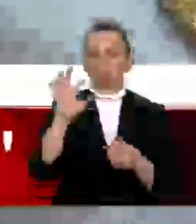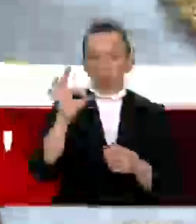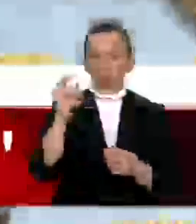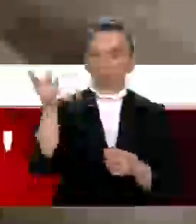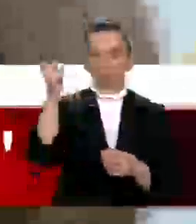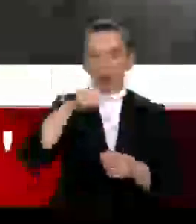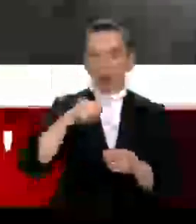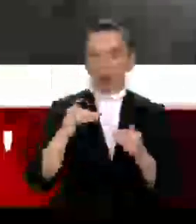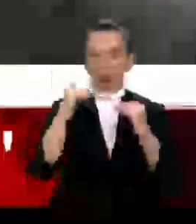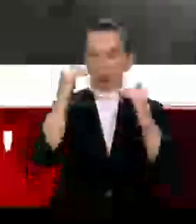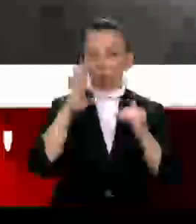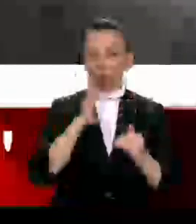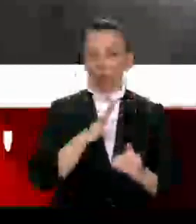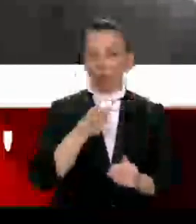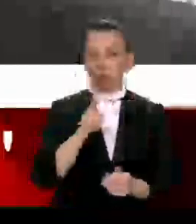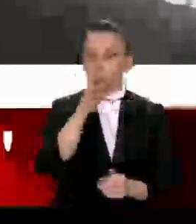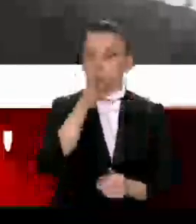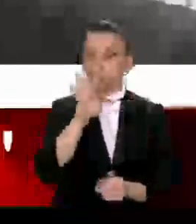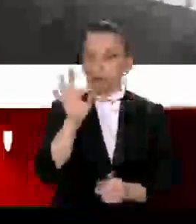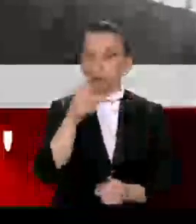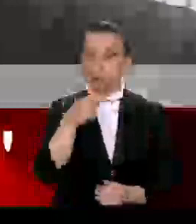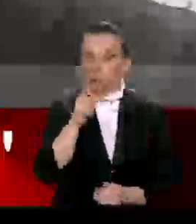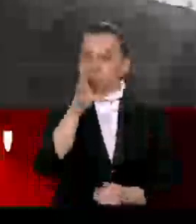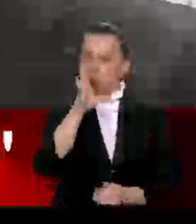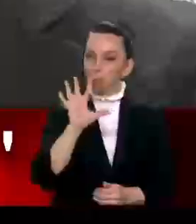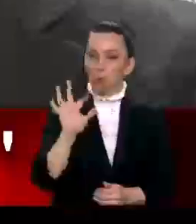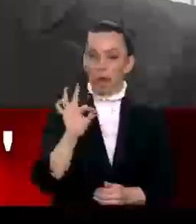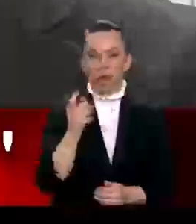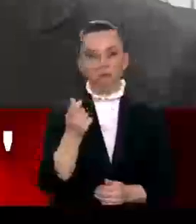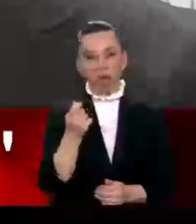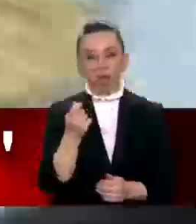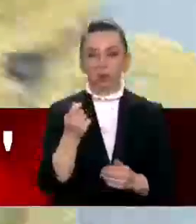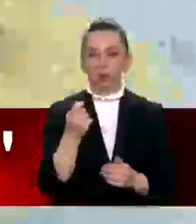gelebilir. Yıl içerisinde 1450-1550 rakamlarını beklemeye devam ediyoruz.